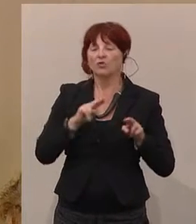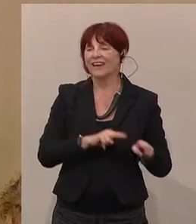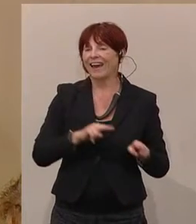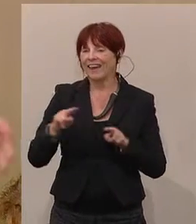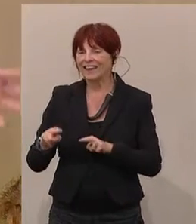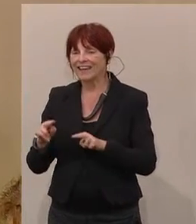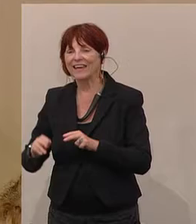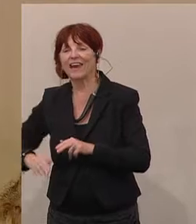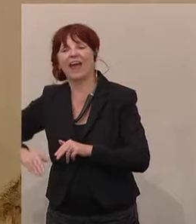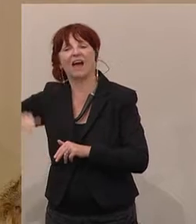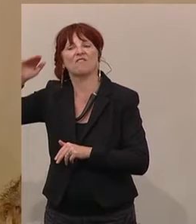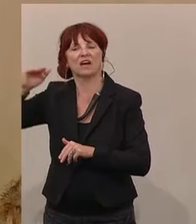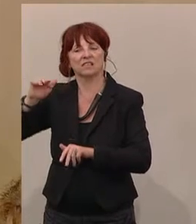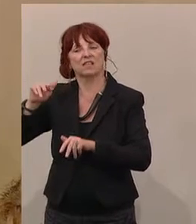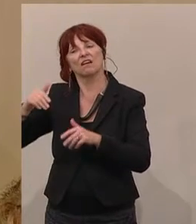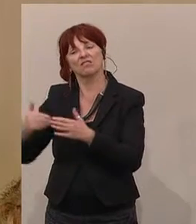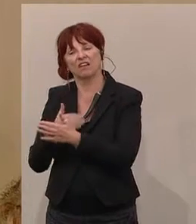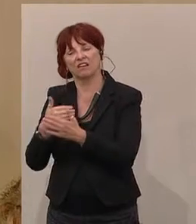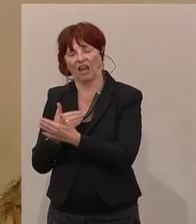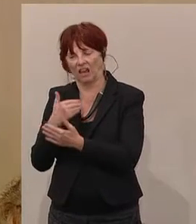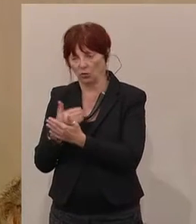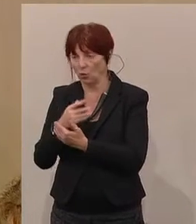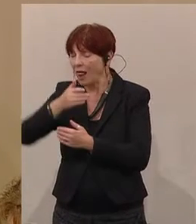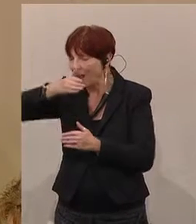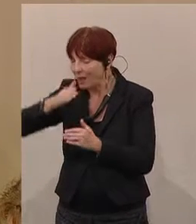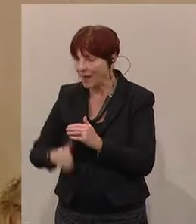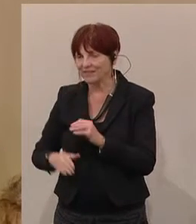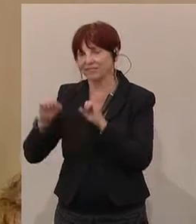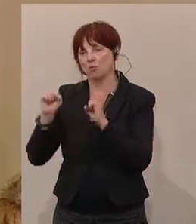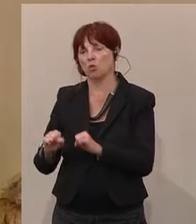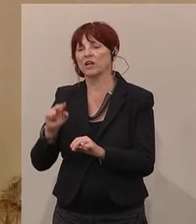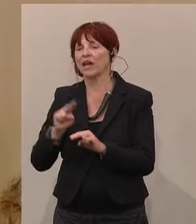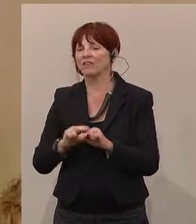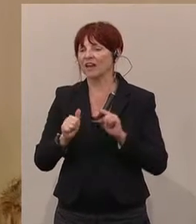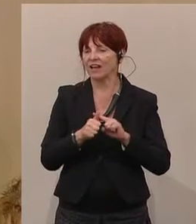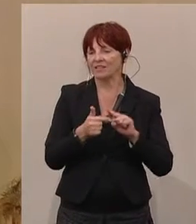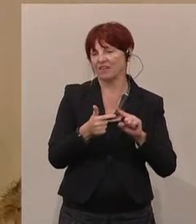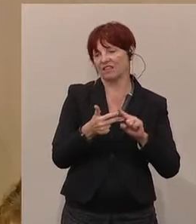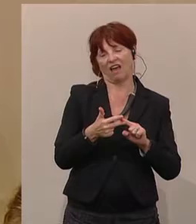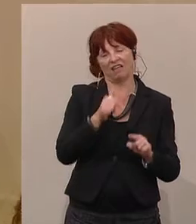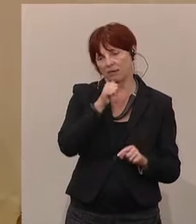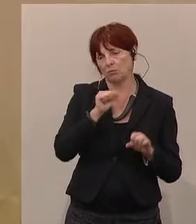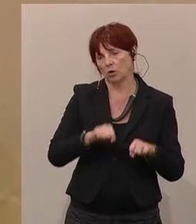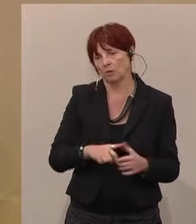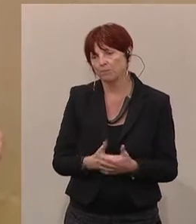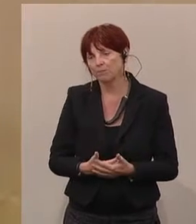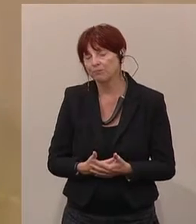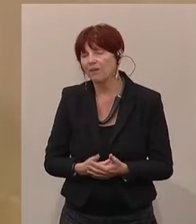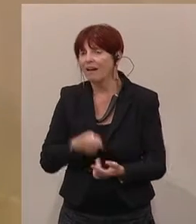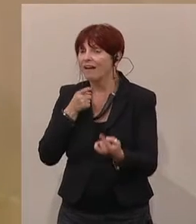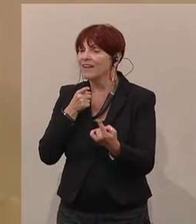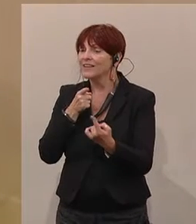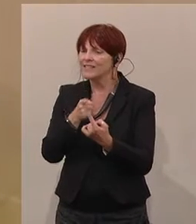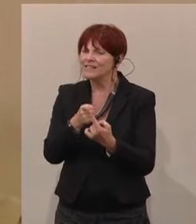Mittel, wenn keine der drei vorderen Säulen irgendwie zur Anwendung gebracht werden kann. Ziel und Zweck